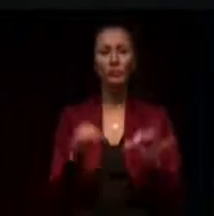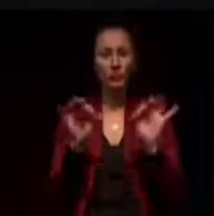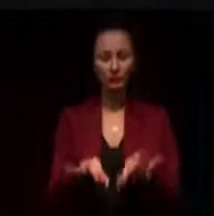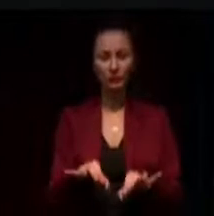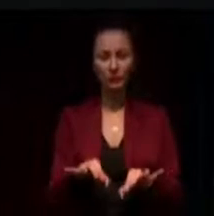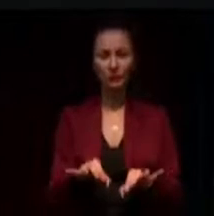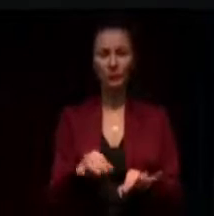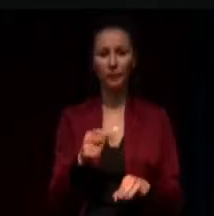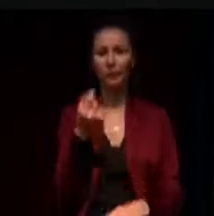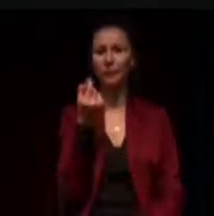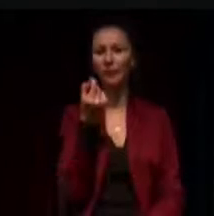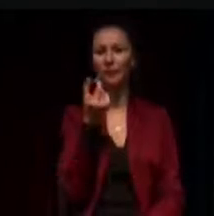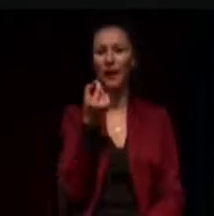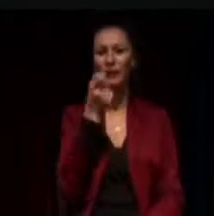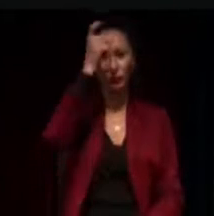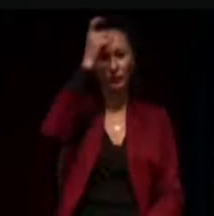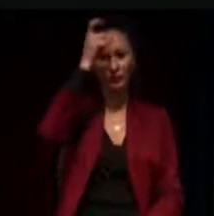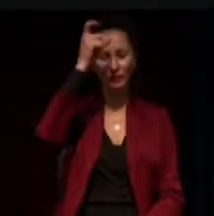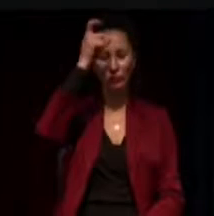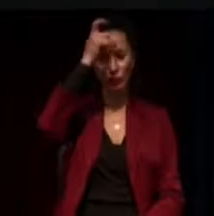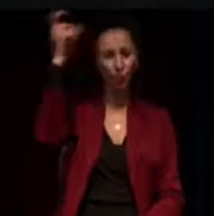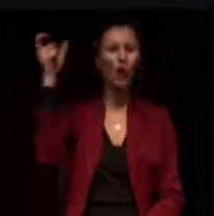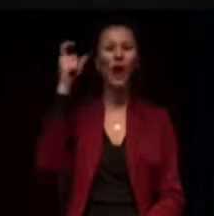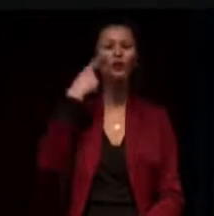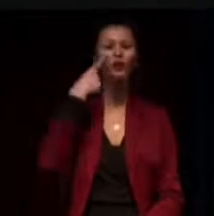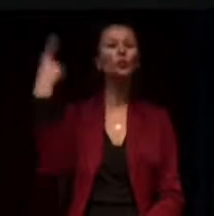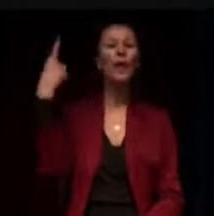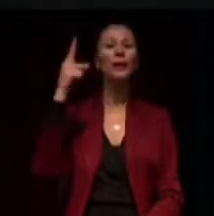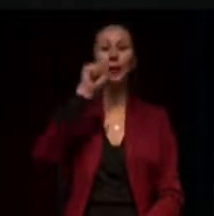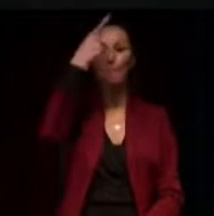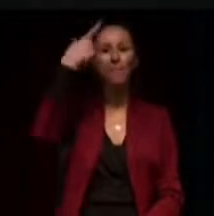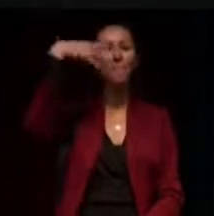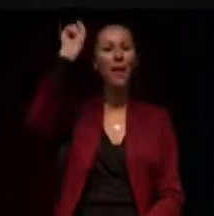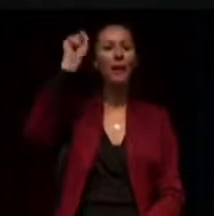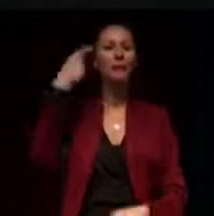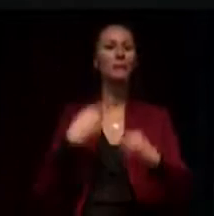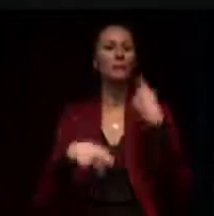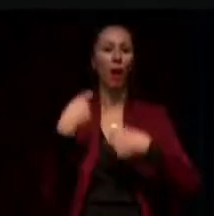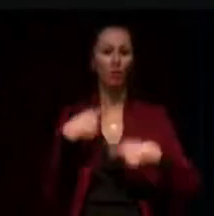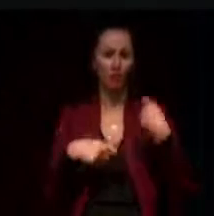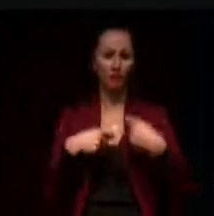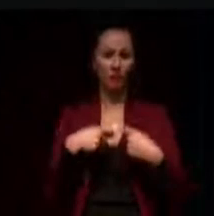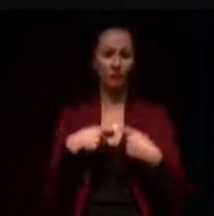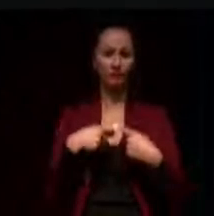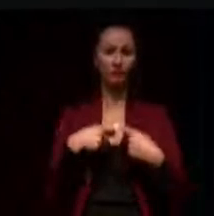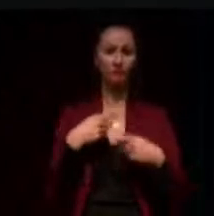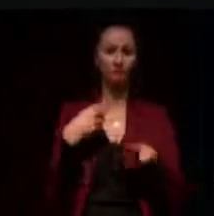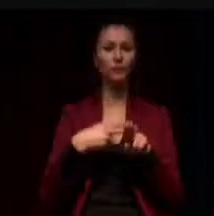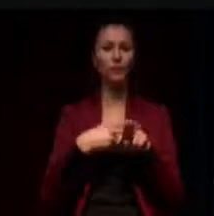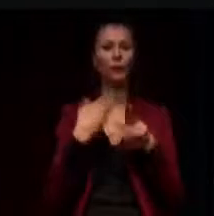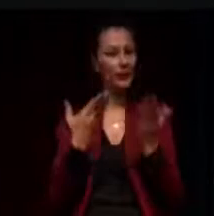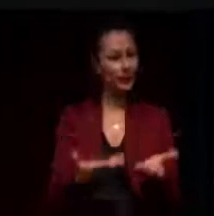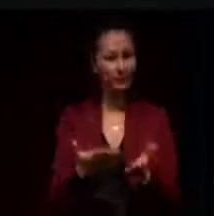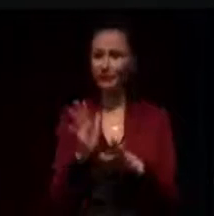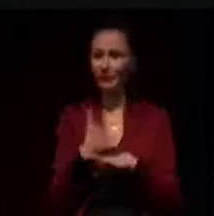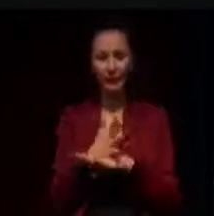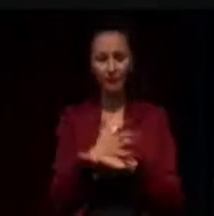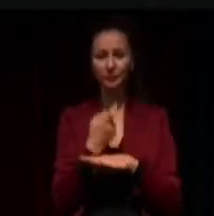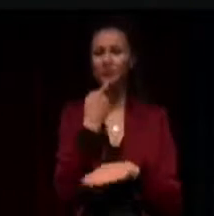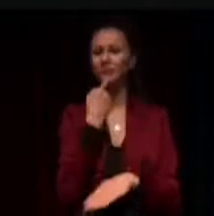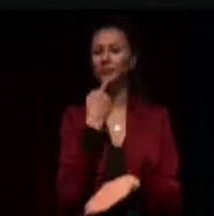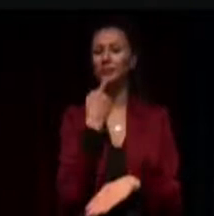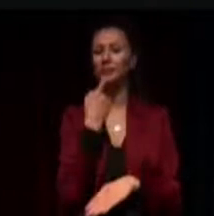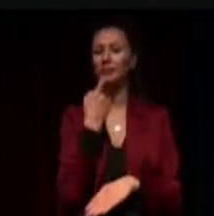Şimdi biraz Türkiye Cumhuriyeti Merkez Bankası'na da geleceğim. Yani çünkü neden geleceğiz?